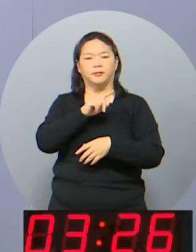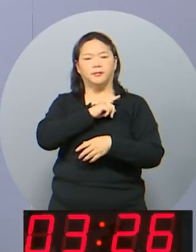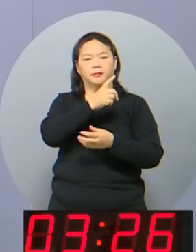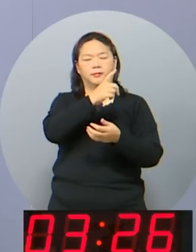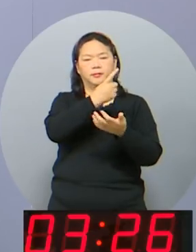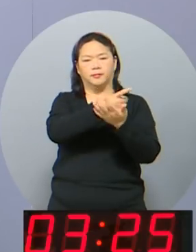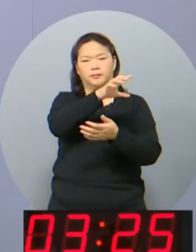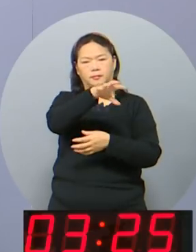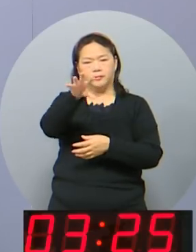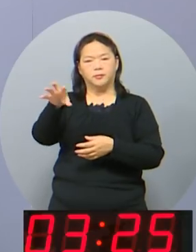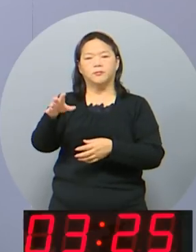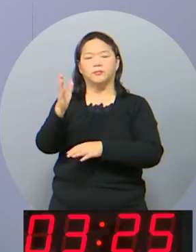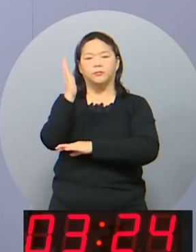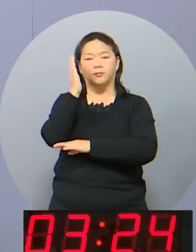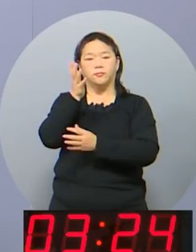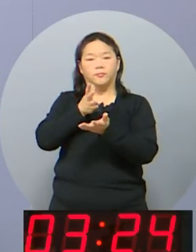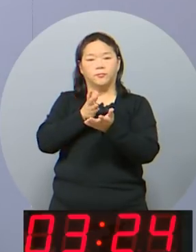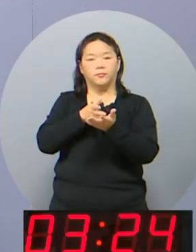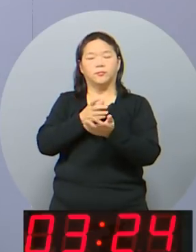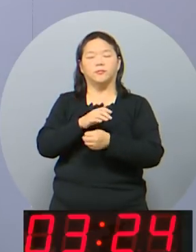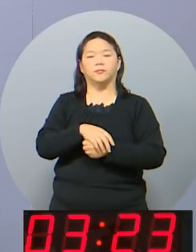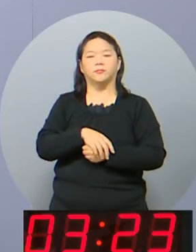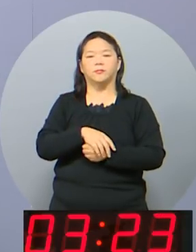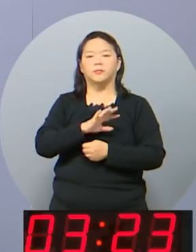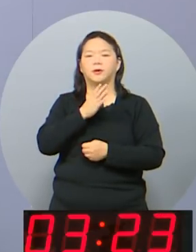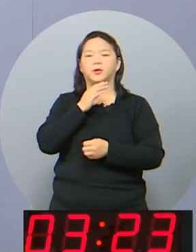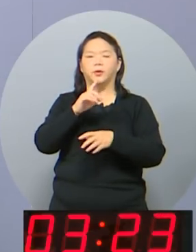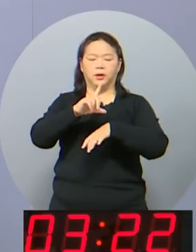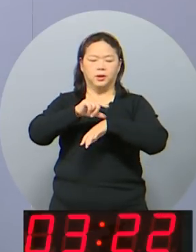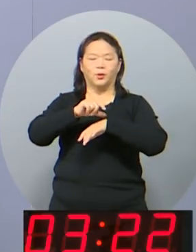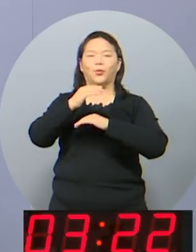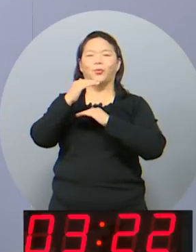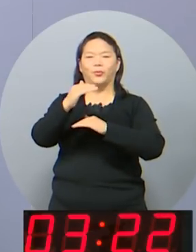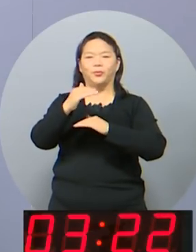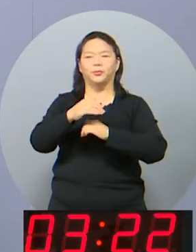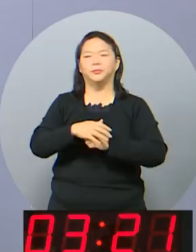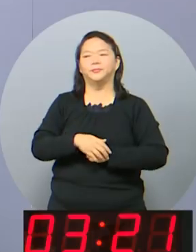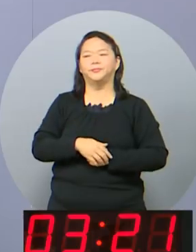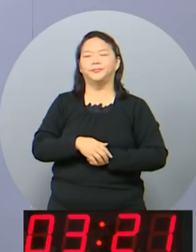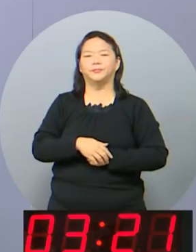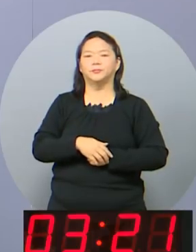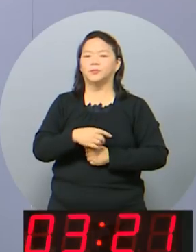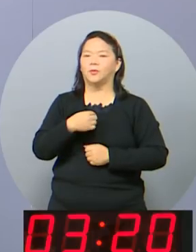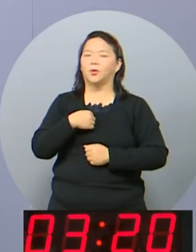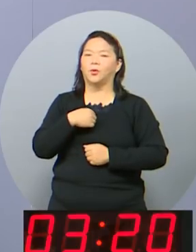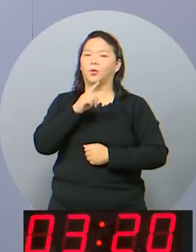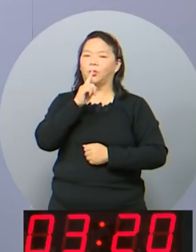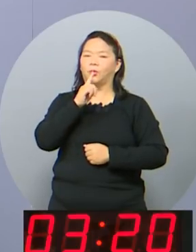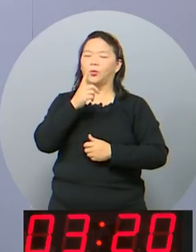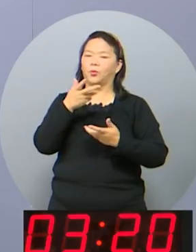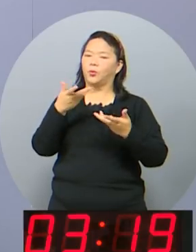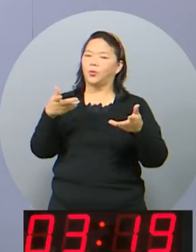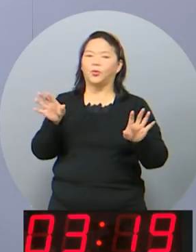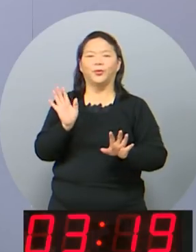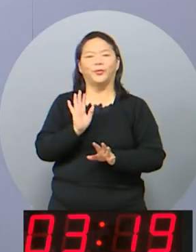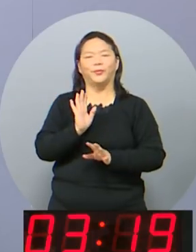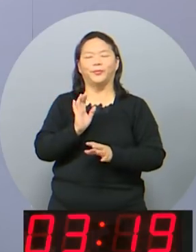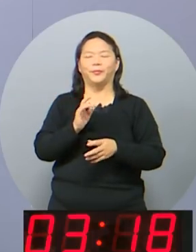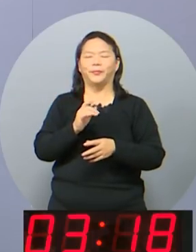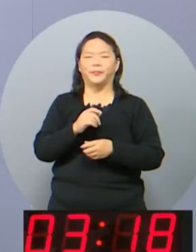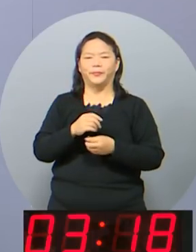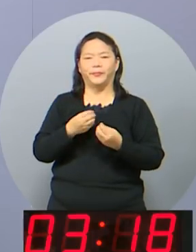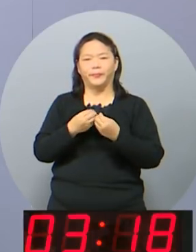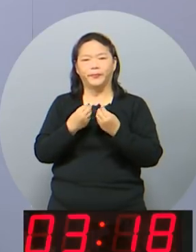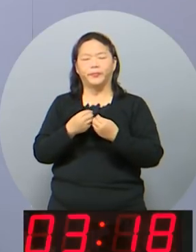区的一些政见，但是呢，因为时间的关系，也没无法在这边一一跟各位来做报